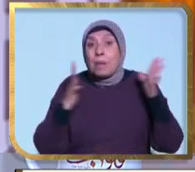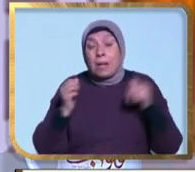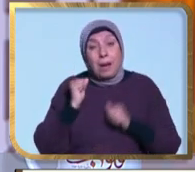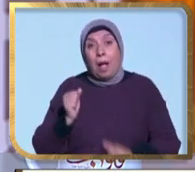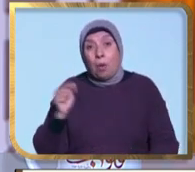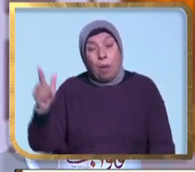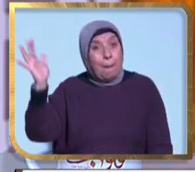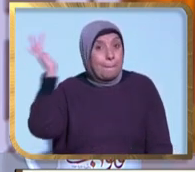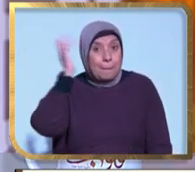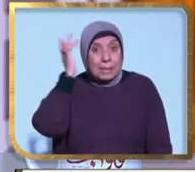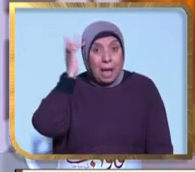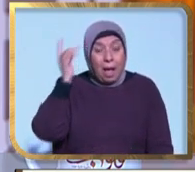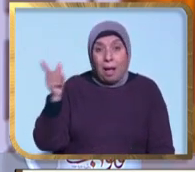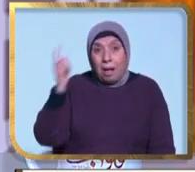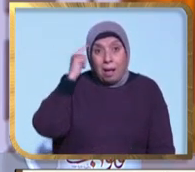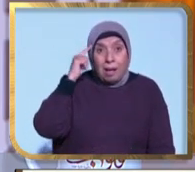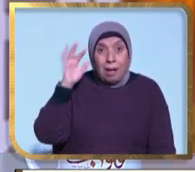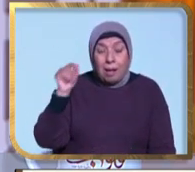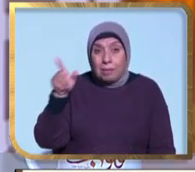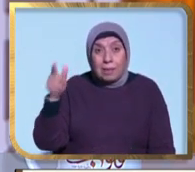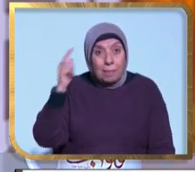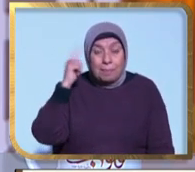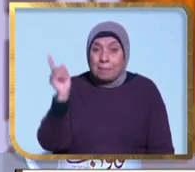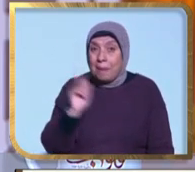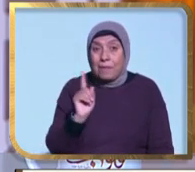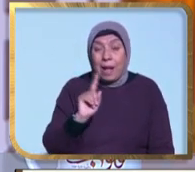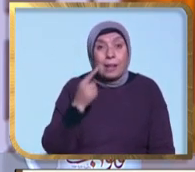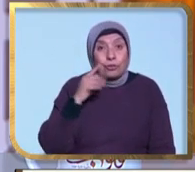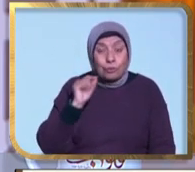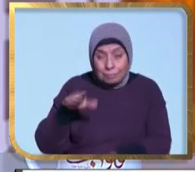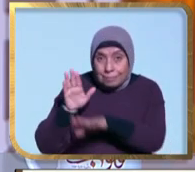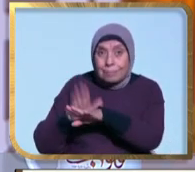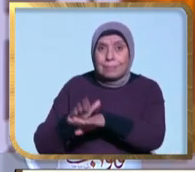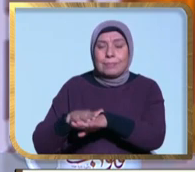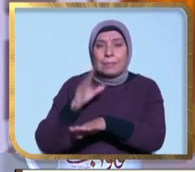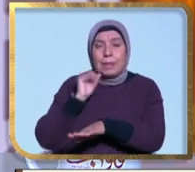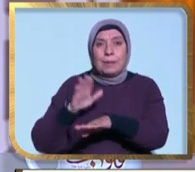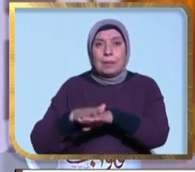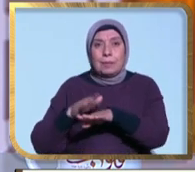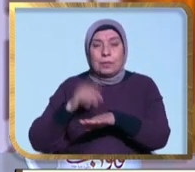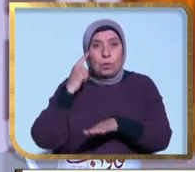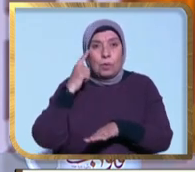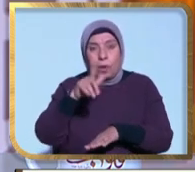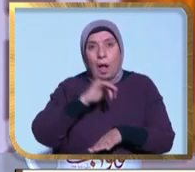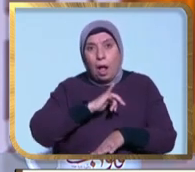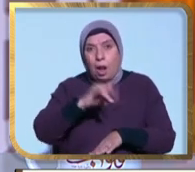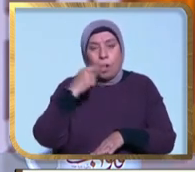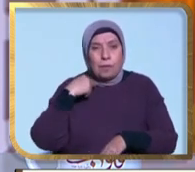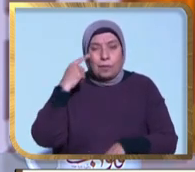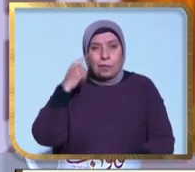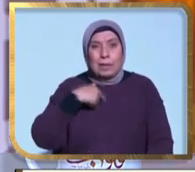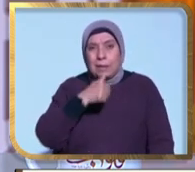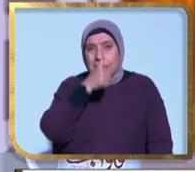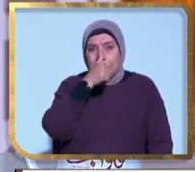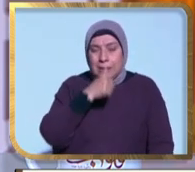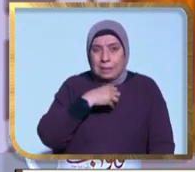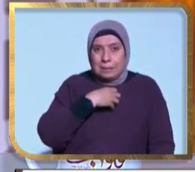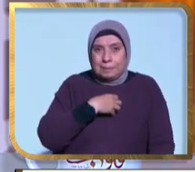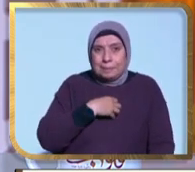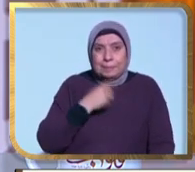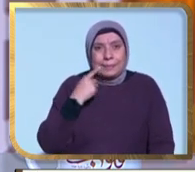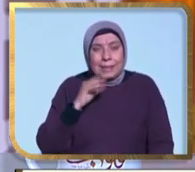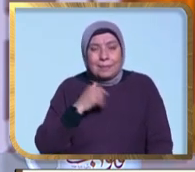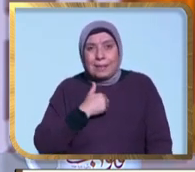نفسه بدماغه فالانسان بيحتاج للنصيحه مش كل افكاري و ومشاعري بتبقى سليمه ساعات بتبقى